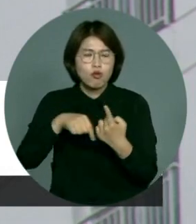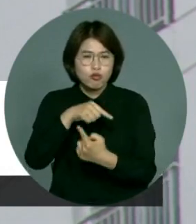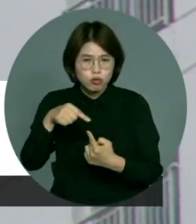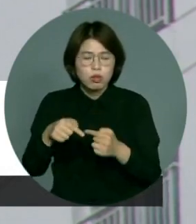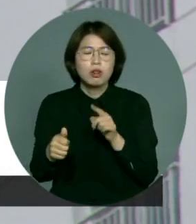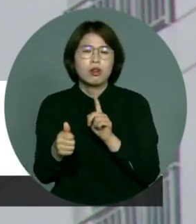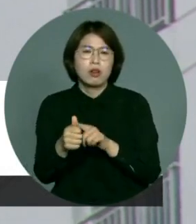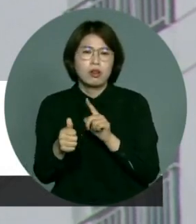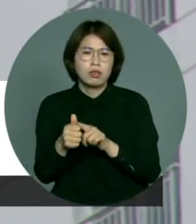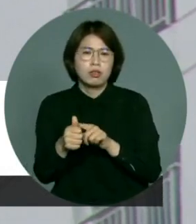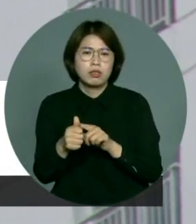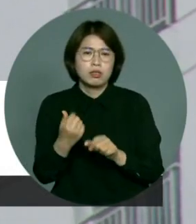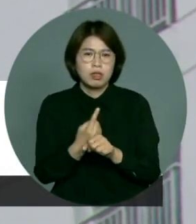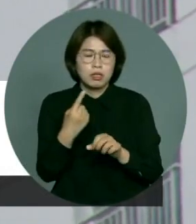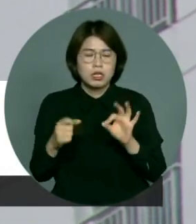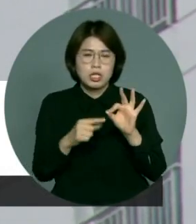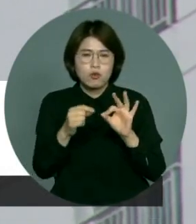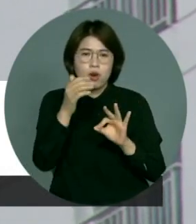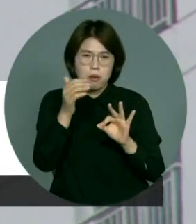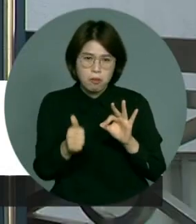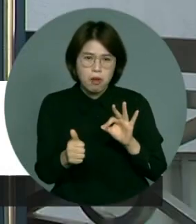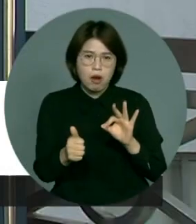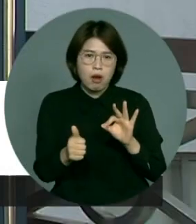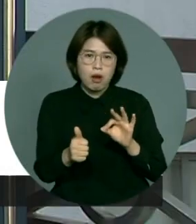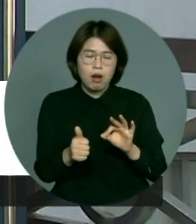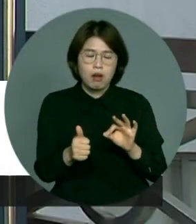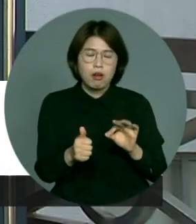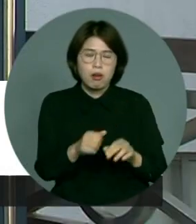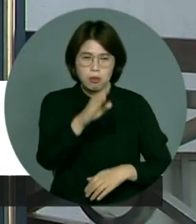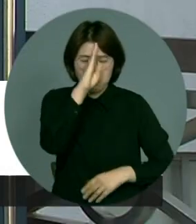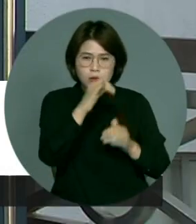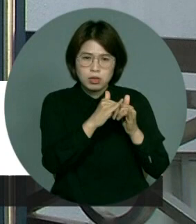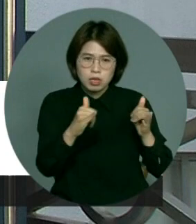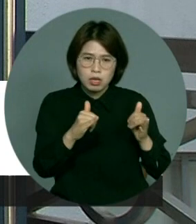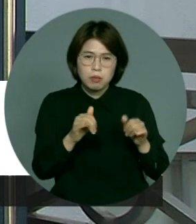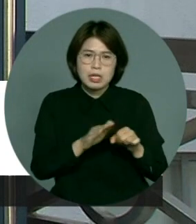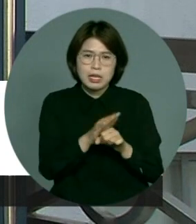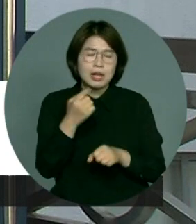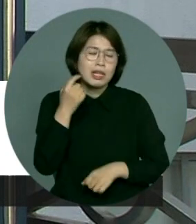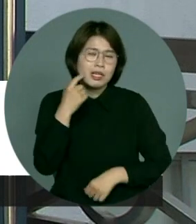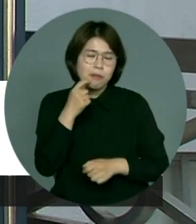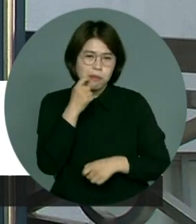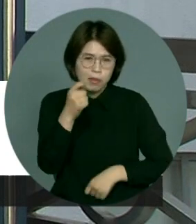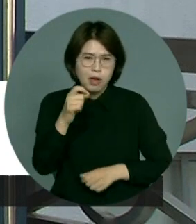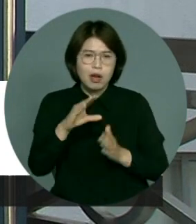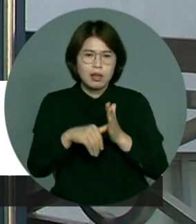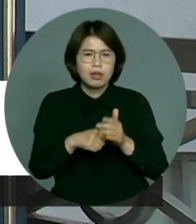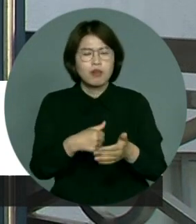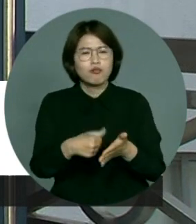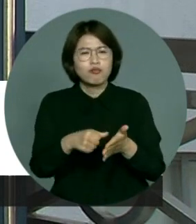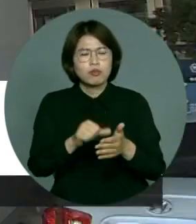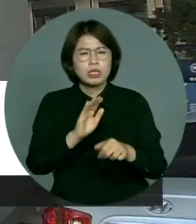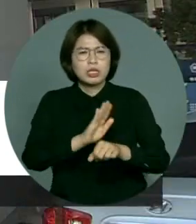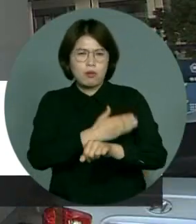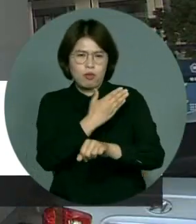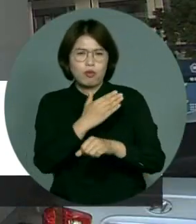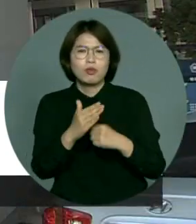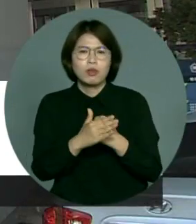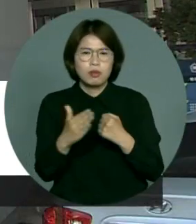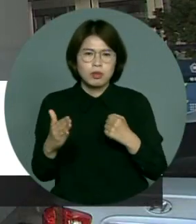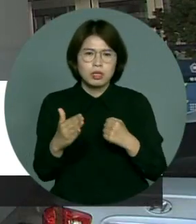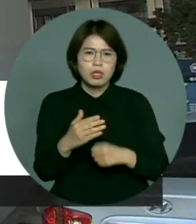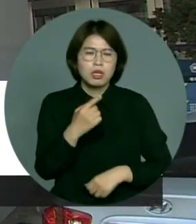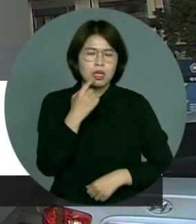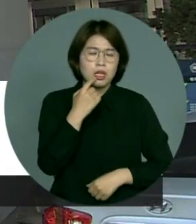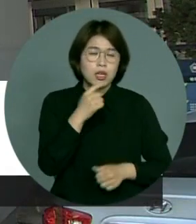지난해 10월 말 30대 한 환자의 사랑니 발치 수술을 하면서 도구를 제대로 도착하지 않아 환자